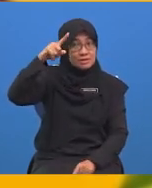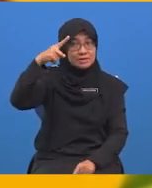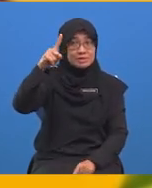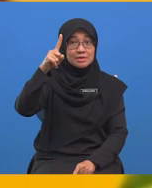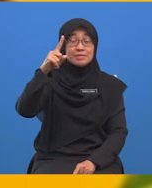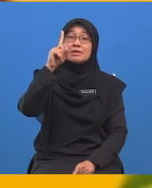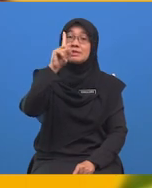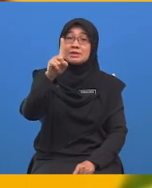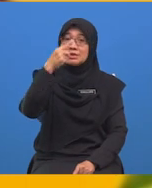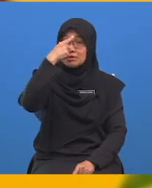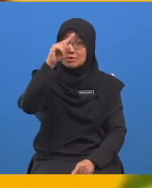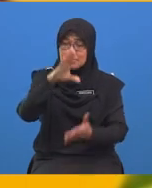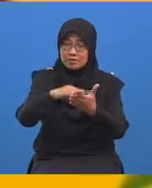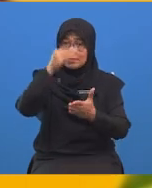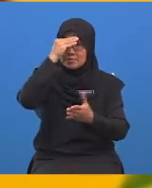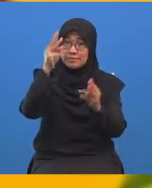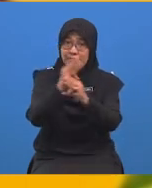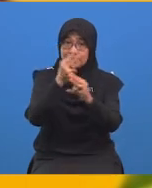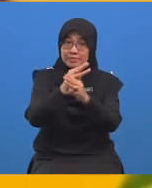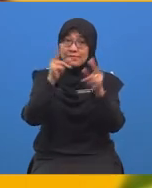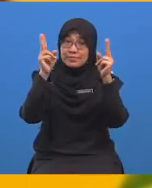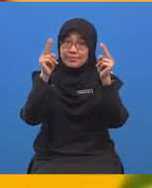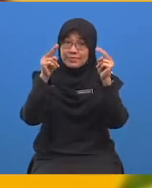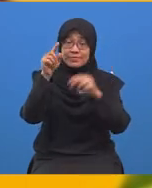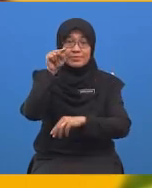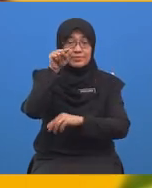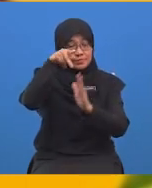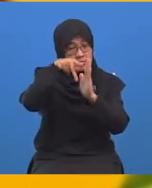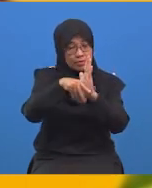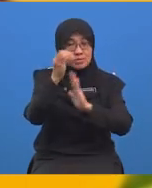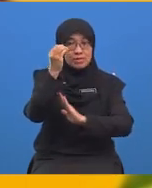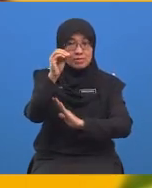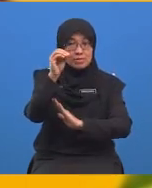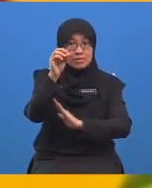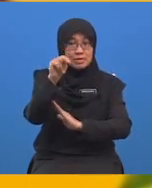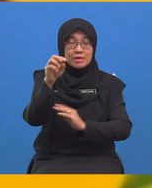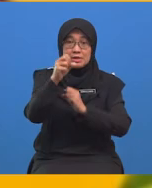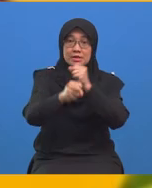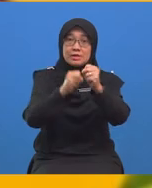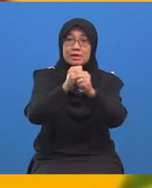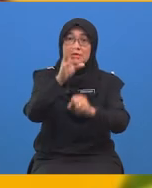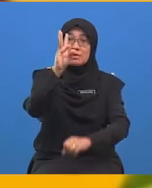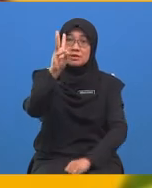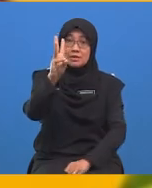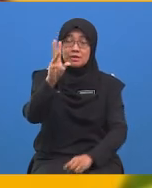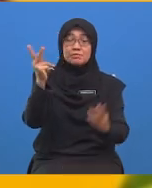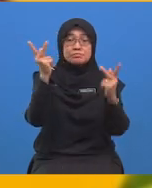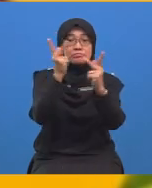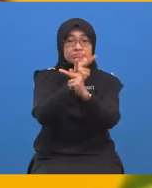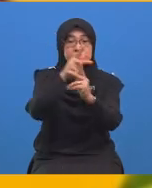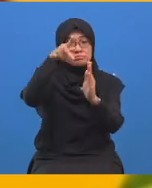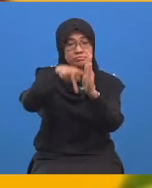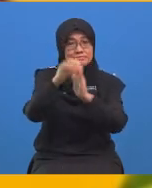11-1 untuk belajar matematik tajuk perpuluhan tahun 6. Mendarab